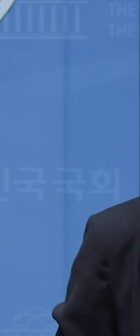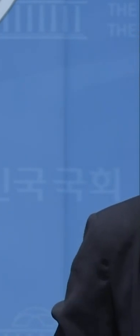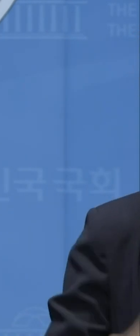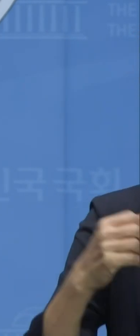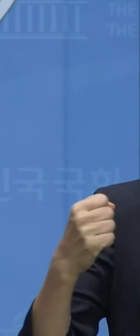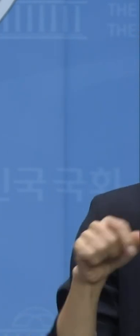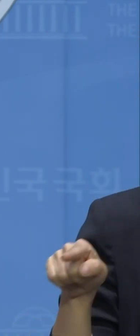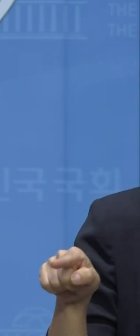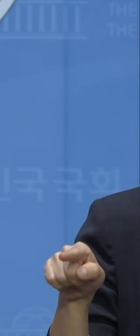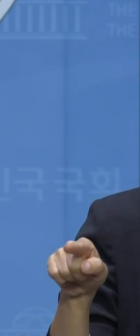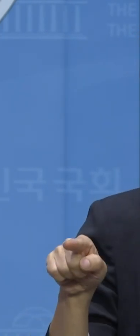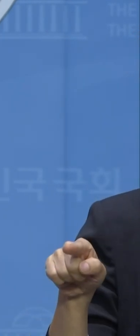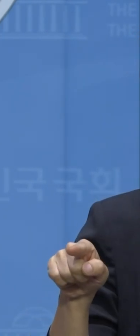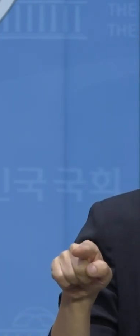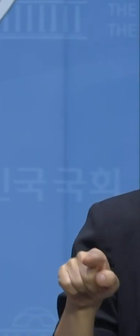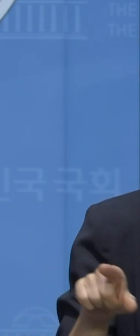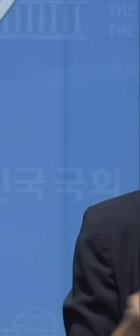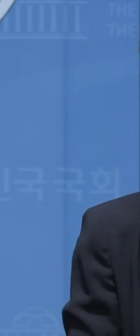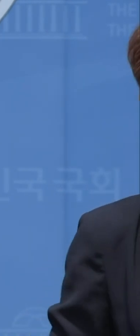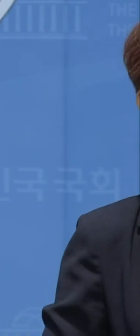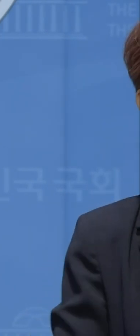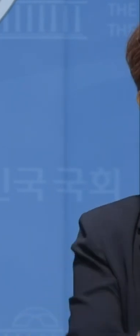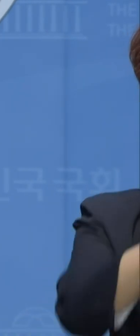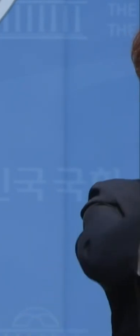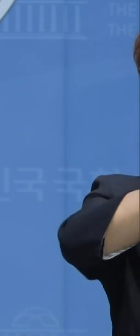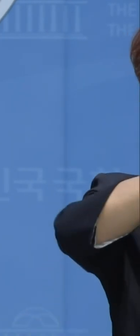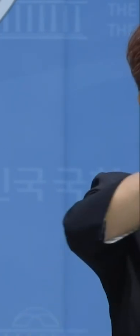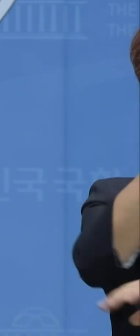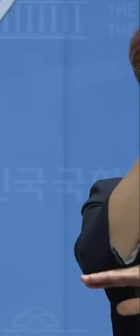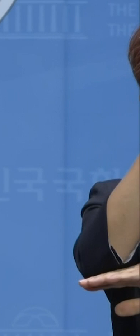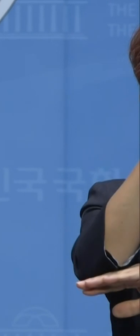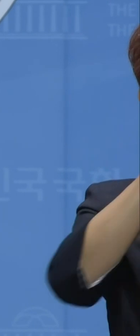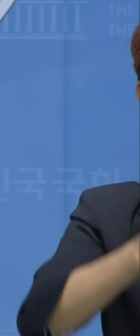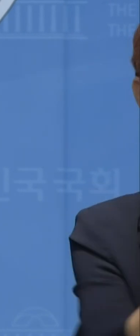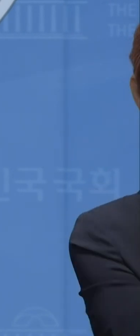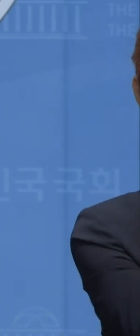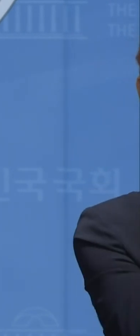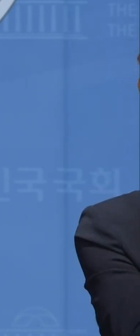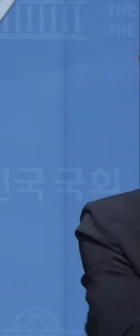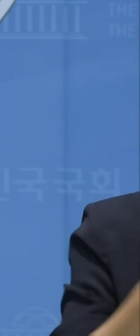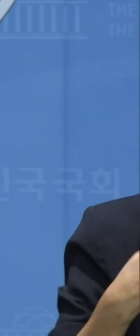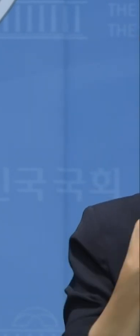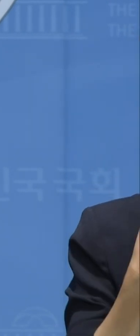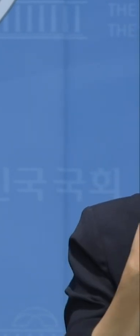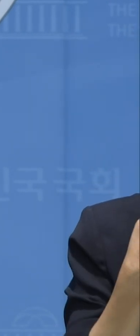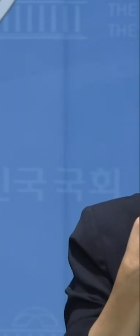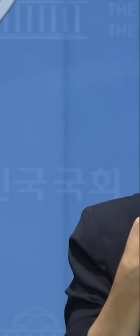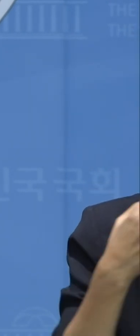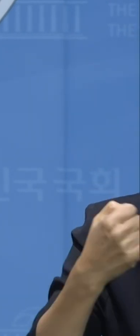국민의 힘은 자신들의 소신과 철학으로 무제한 토론을 통해 국민을 설득할 자신도 없고 체력도